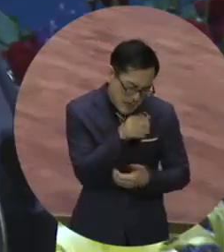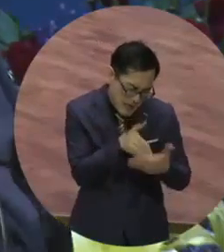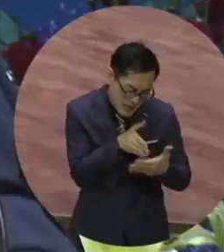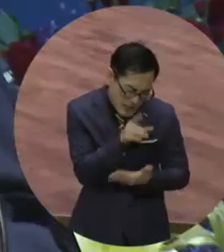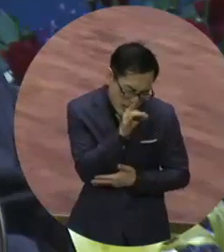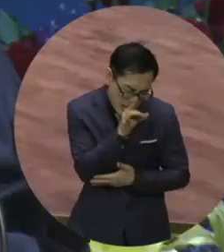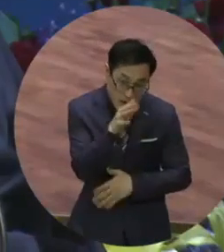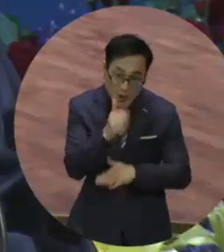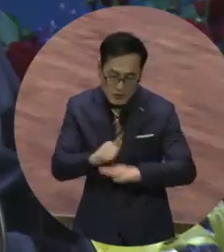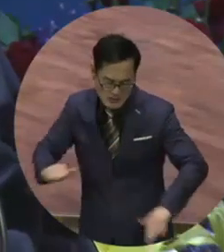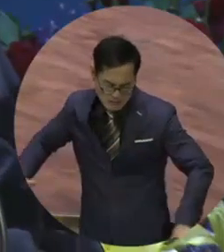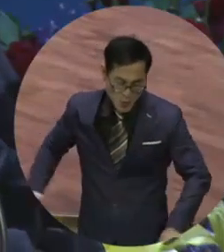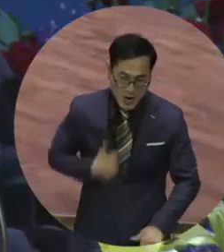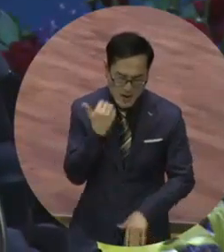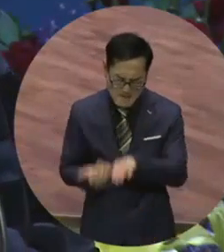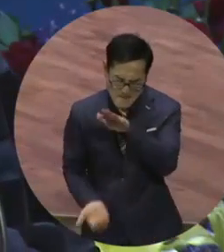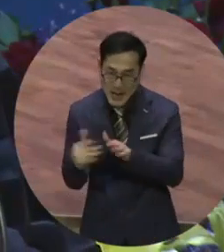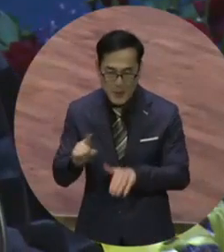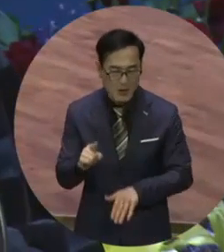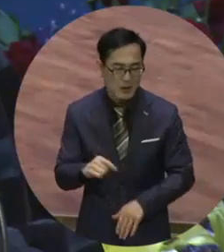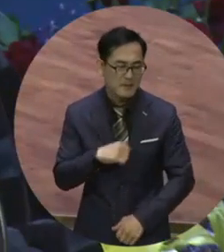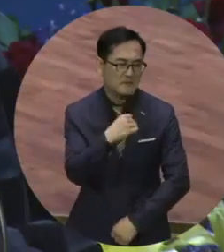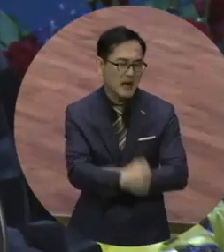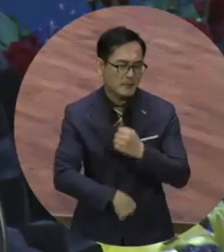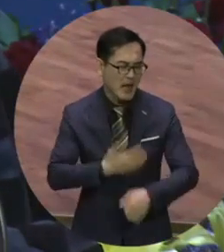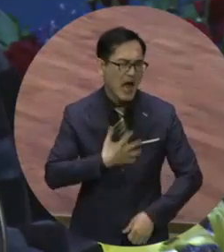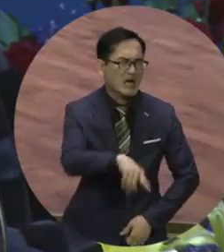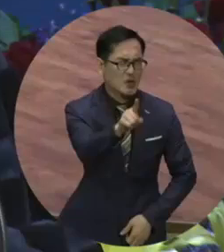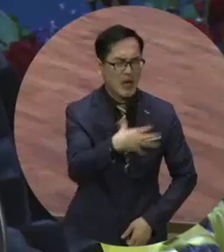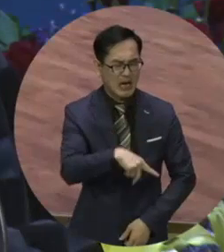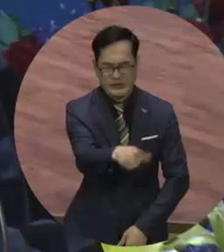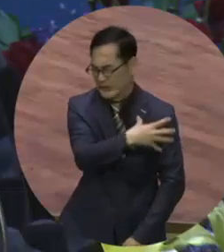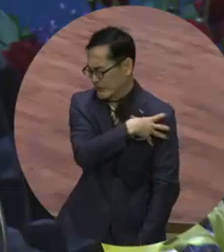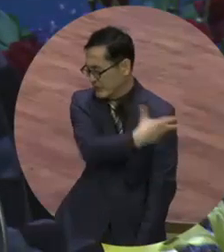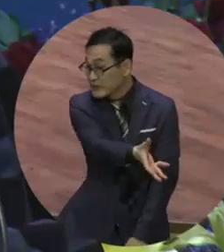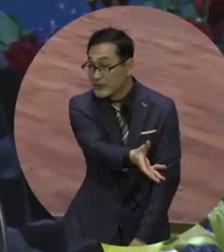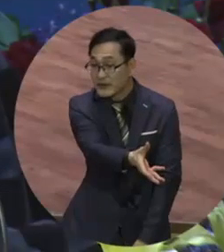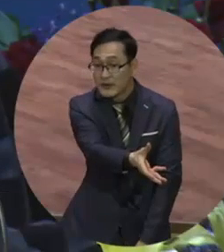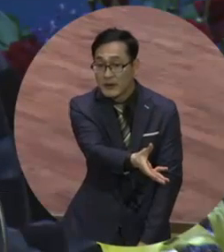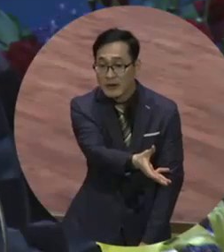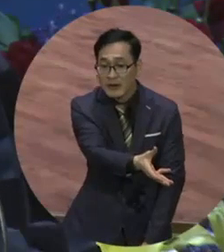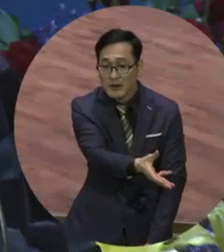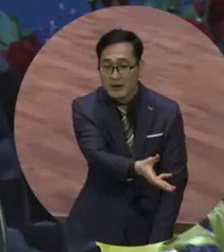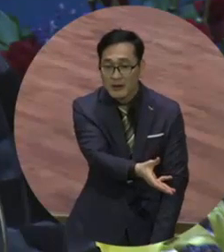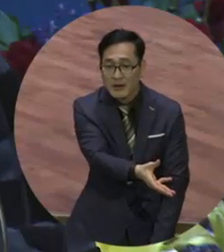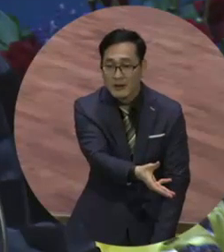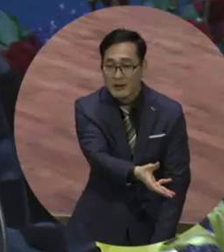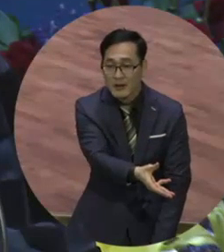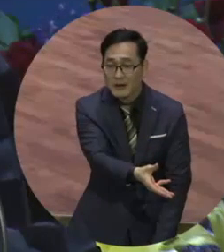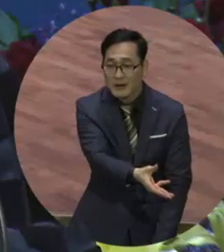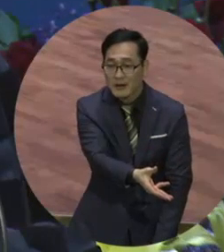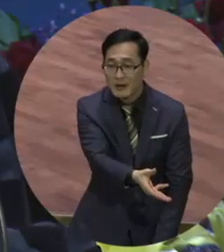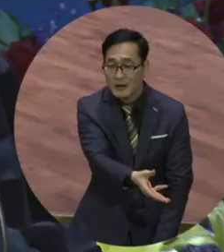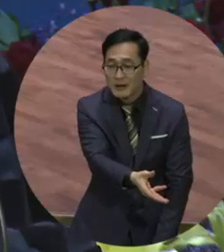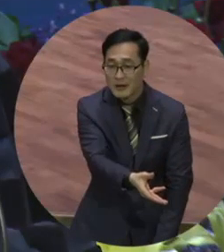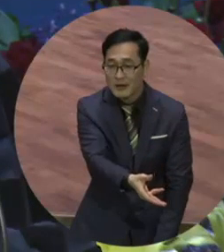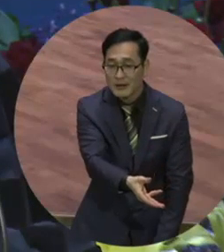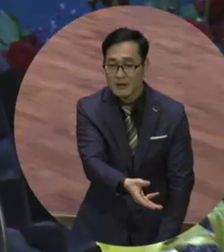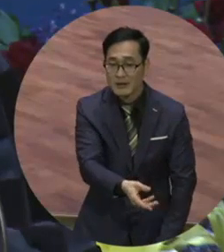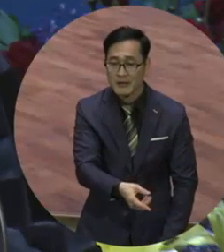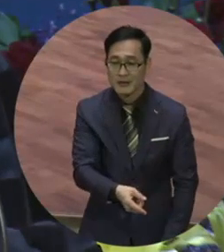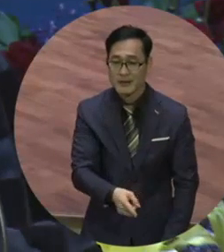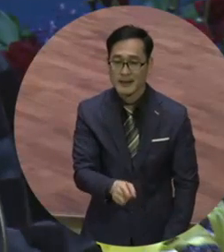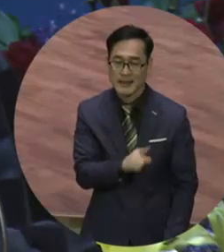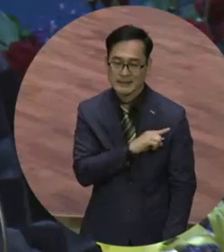화가 나면 뭐라 그래요? 너 마음대로 해. 이게 유기예요. 너 마음대로 해.